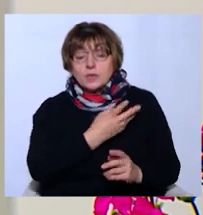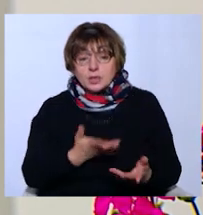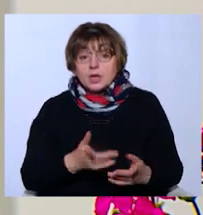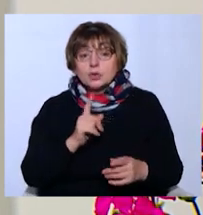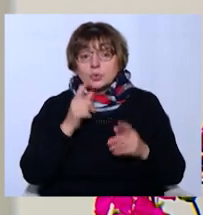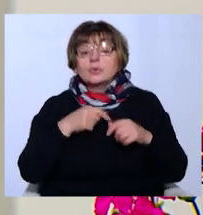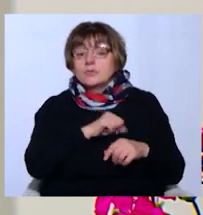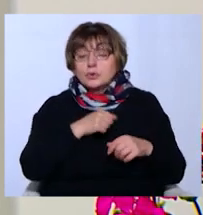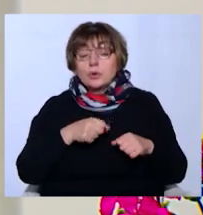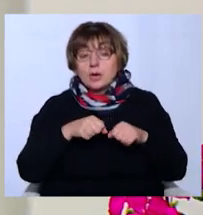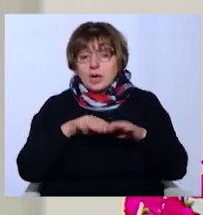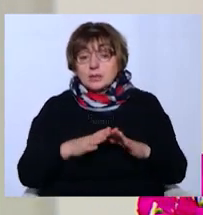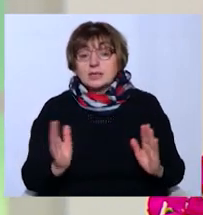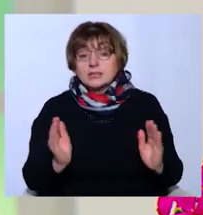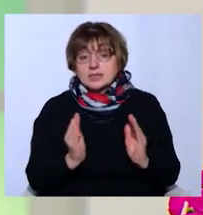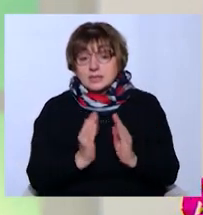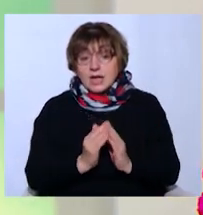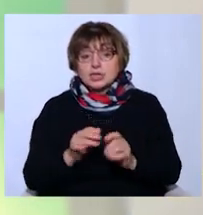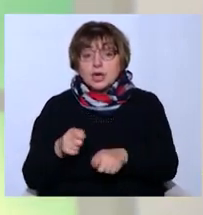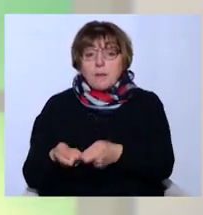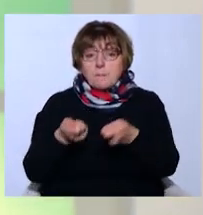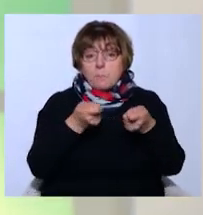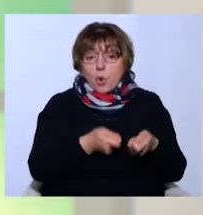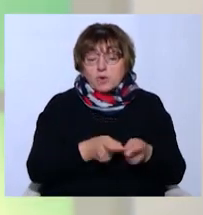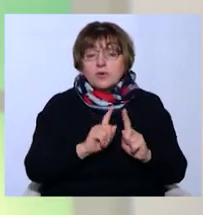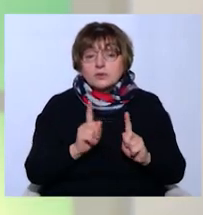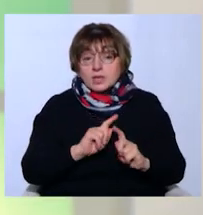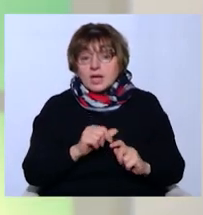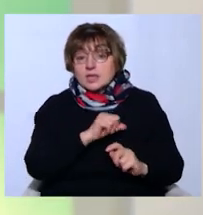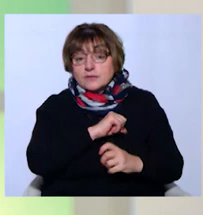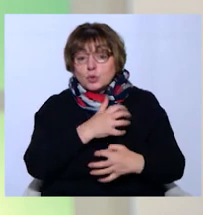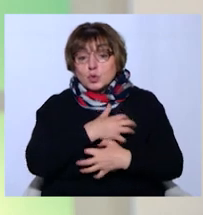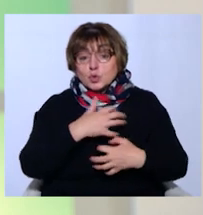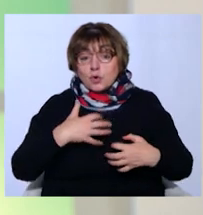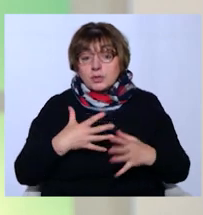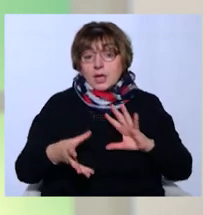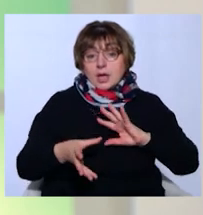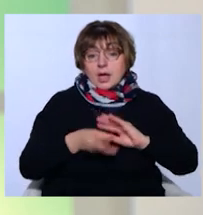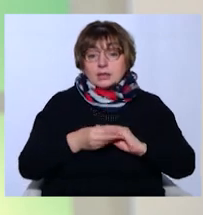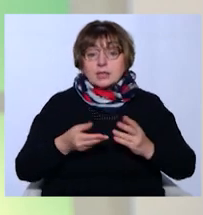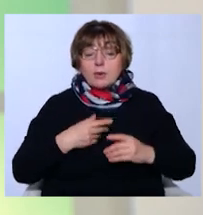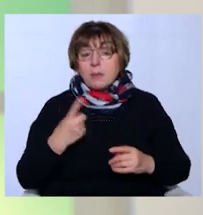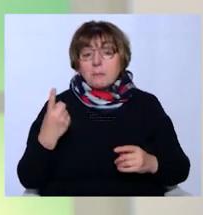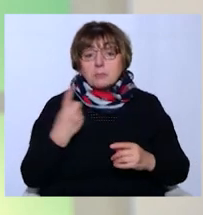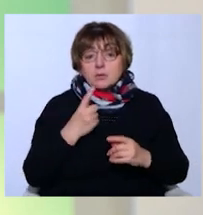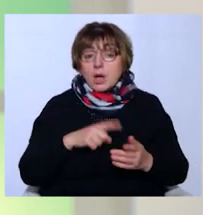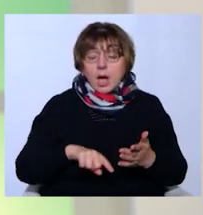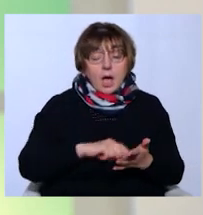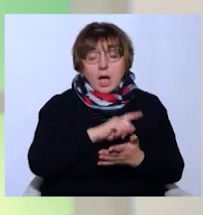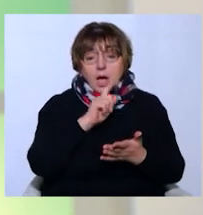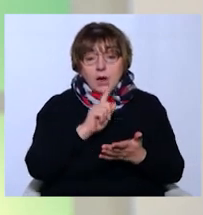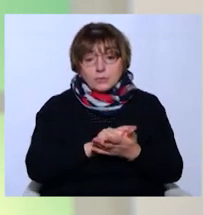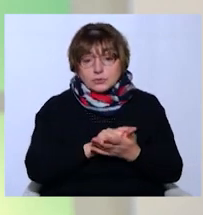თქვენ გადაწყვეტთ, რომ სახლში მოიყვანოთ შინაური ცხოველი და მან თქვენთან იცხოვროს, ამისათვის პირველ რიგში ოჯახის ყველა